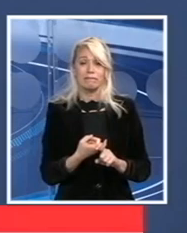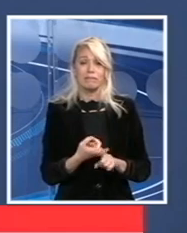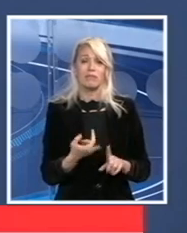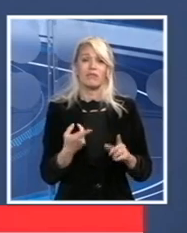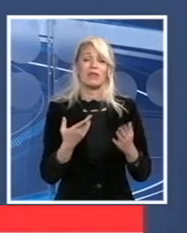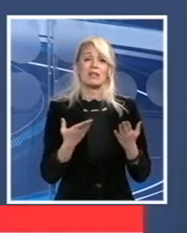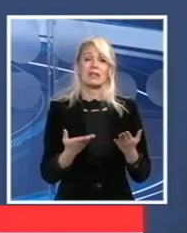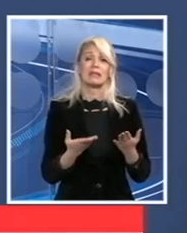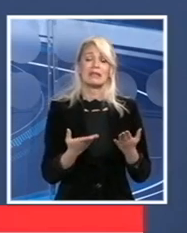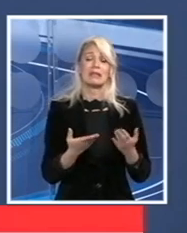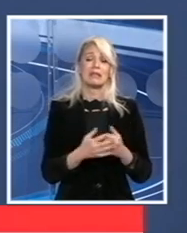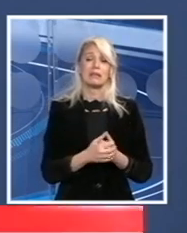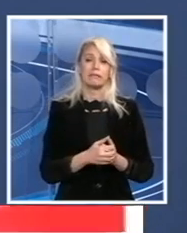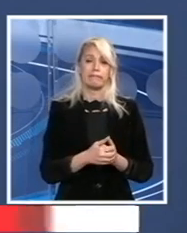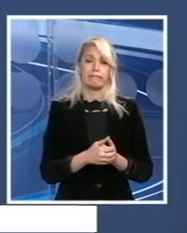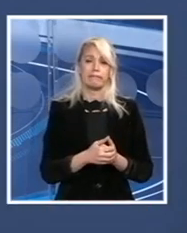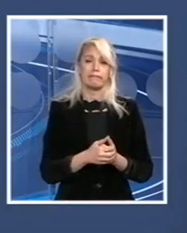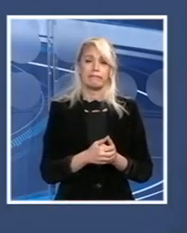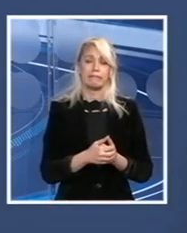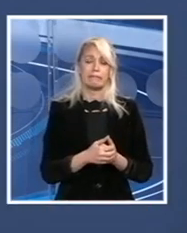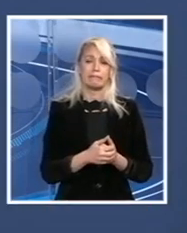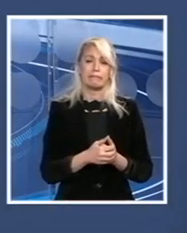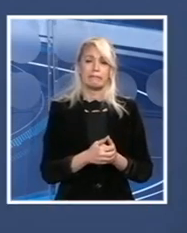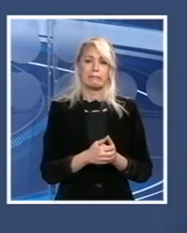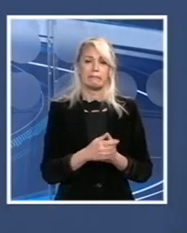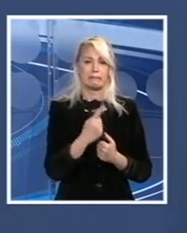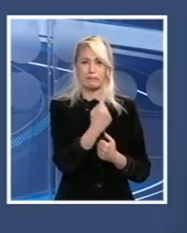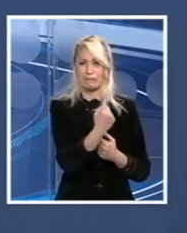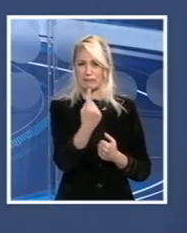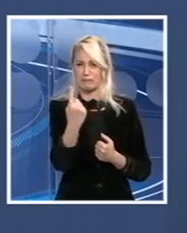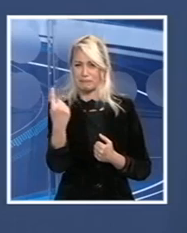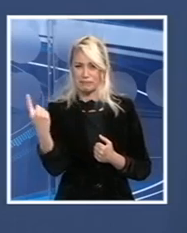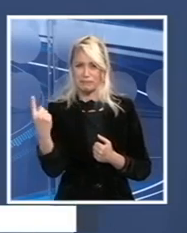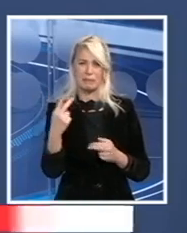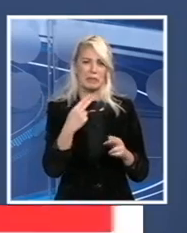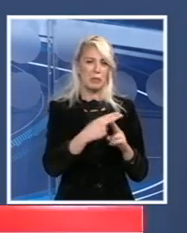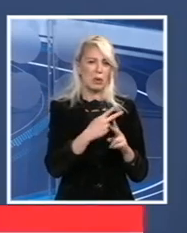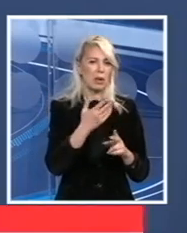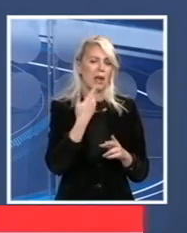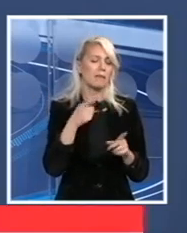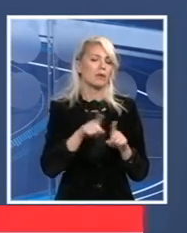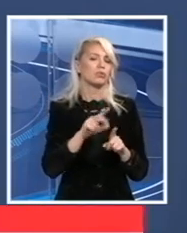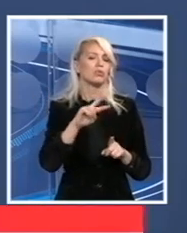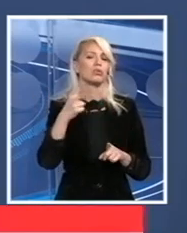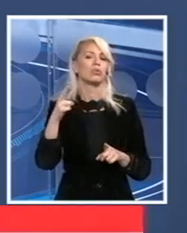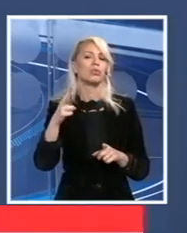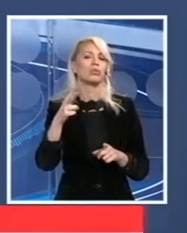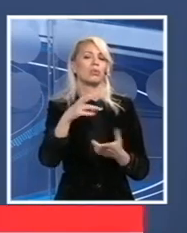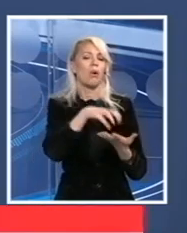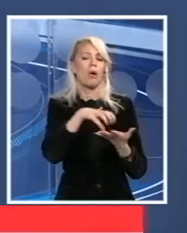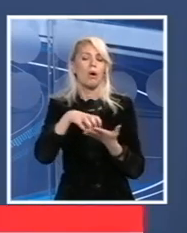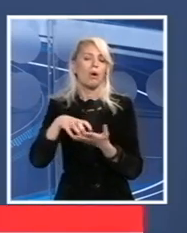odnose na pojedinačne pacijente, znate da to nismo ni za druge kategorije i